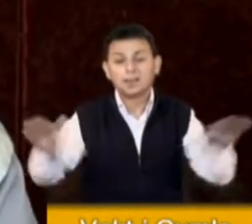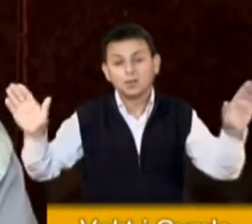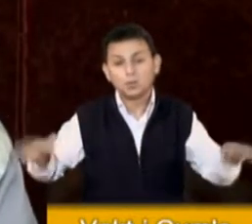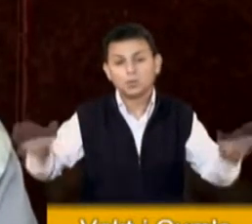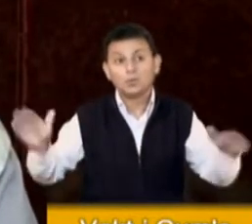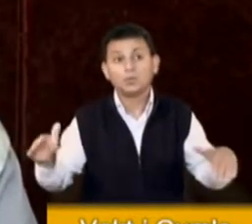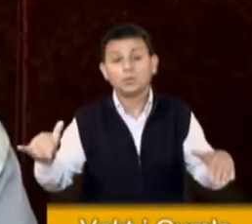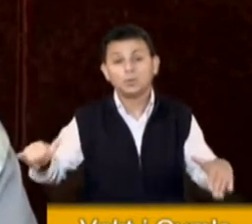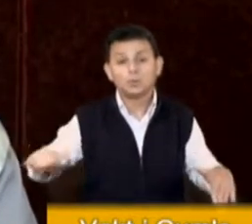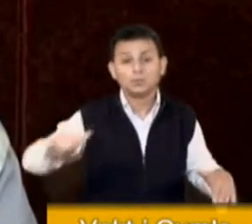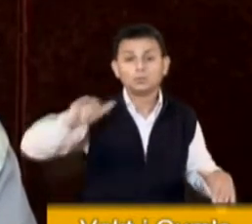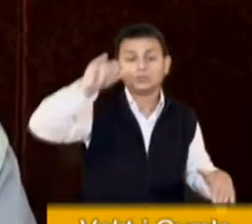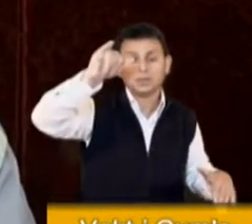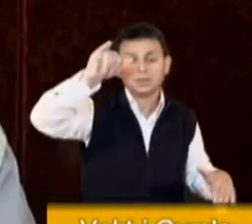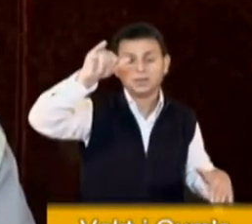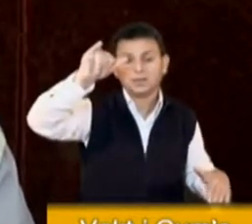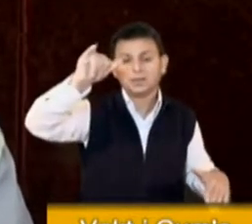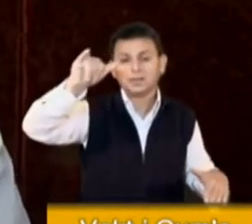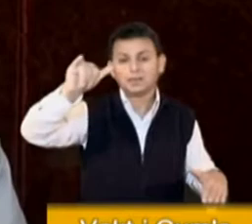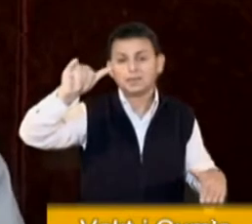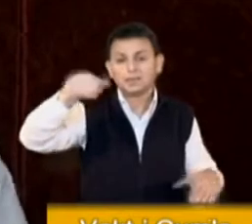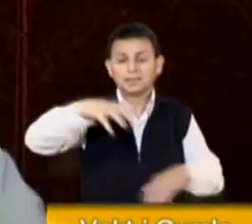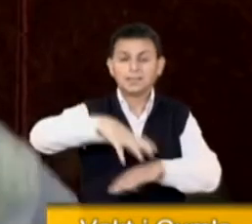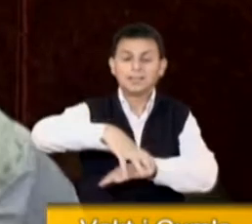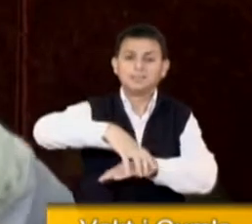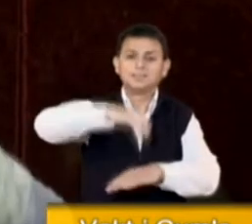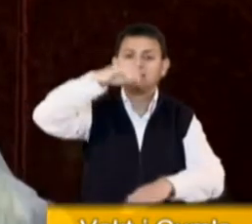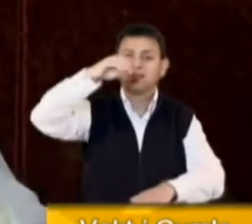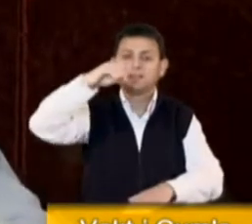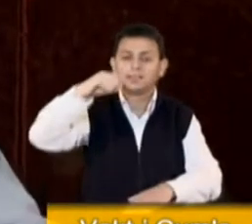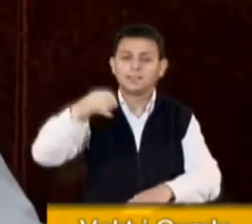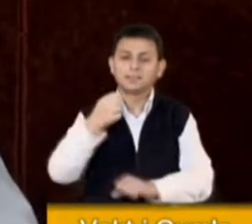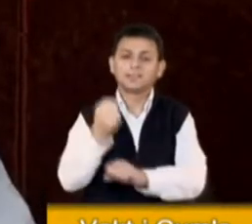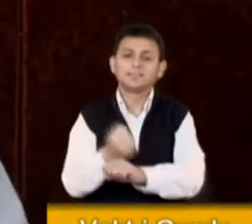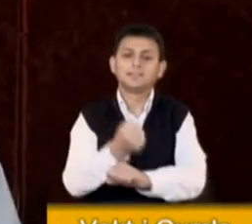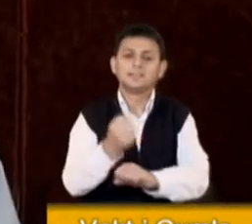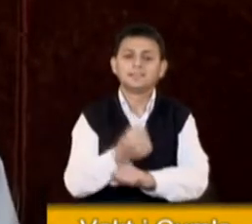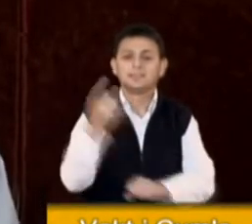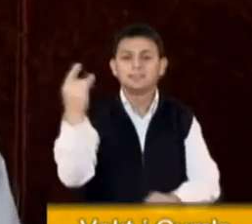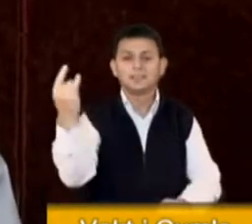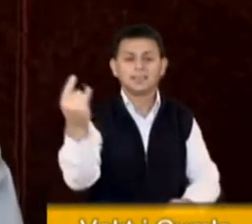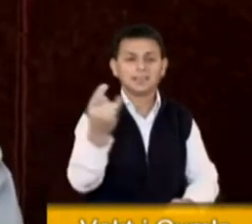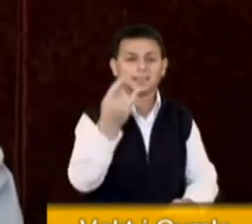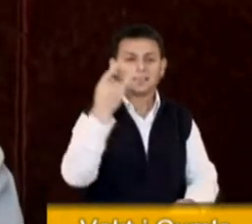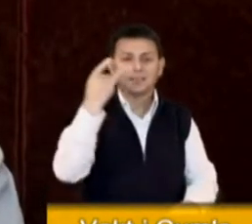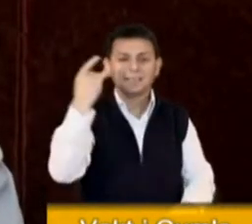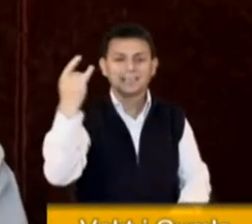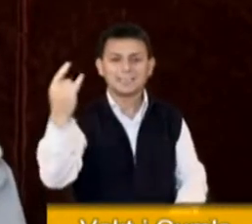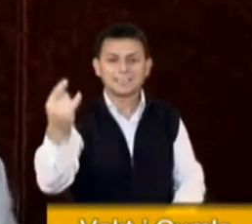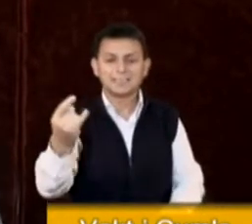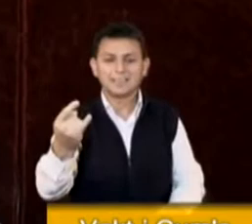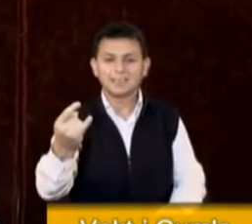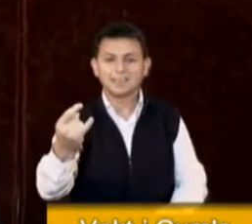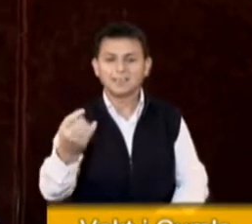getirmek için dağları, taşları, ovaları dolaşır, bulduğu yiyecekleri getirip yavrusunun